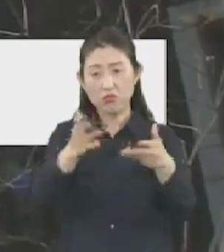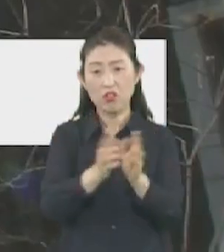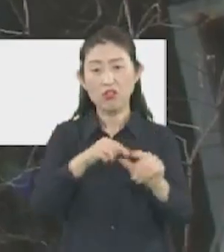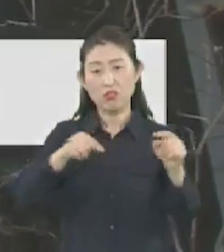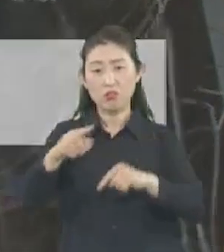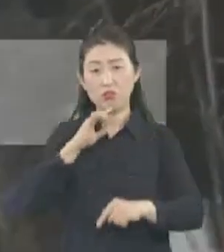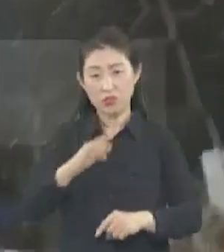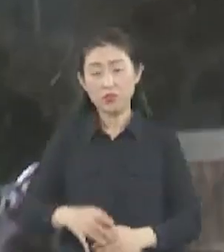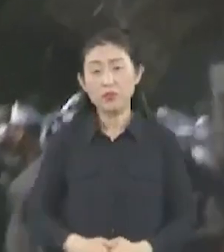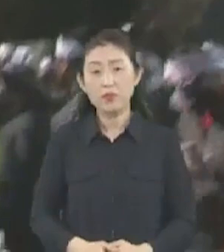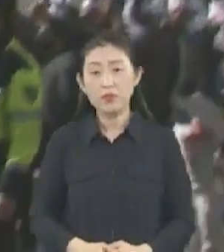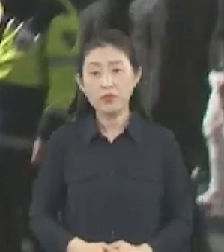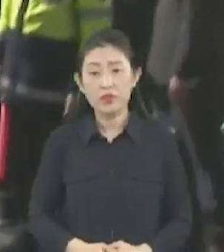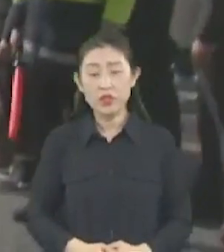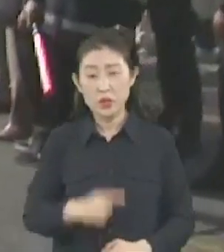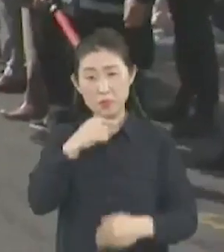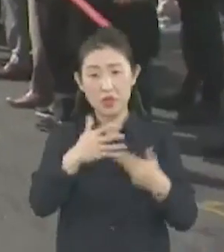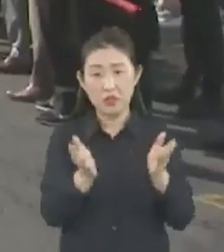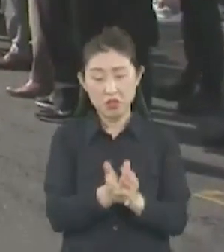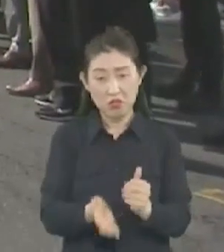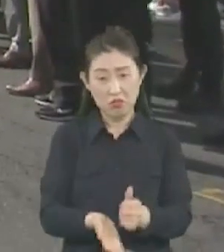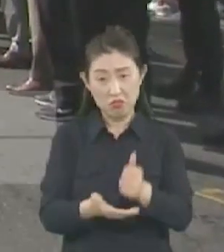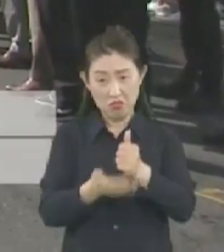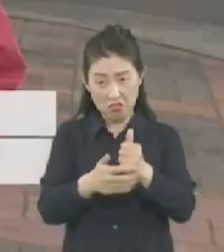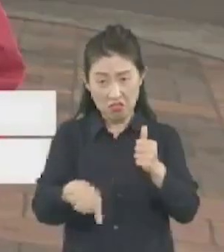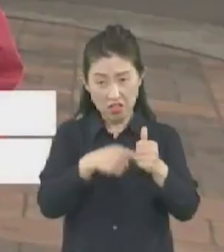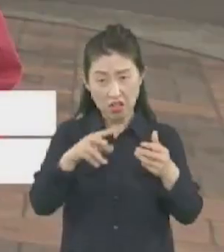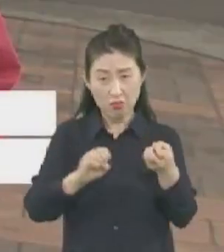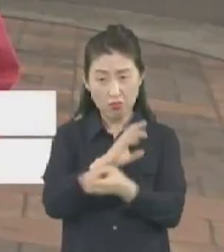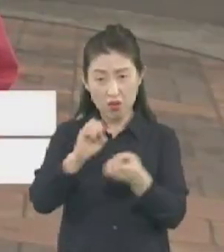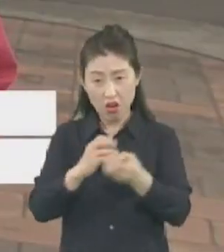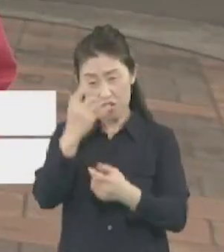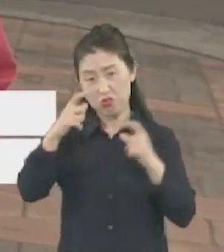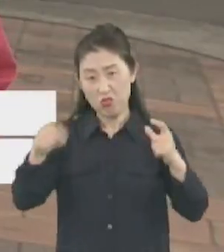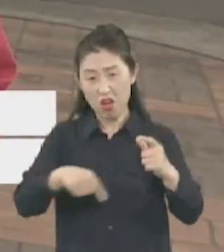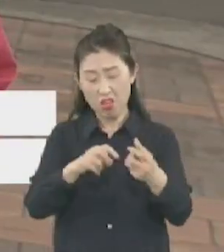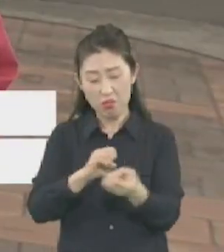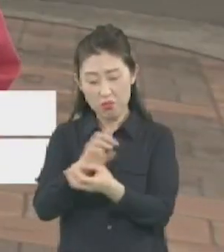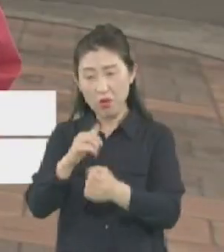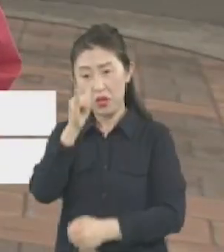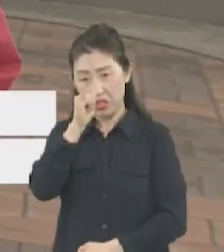뿐입니다. 국민의힘 공천 불협 파업이 충청권에 집중되고 있는